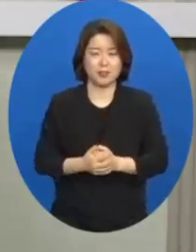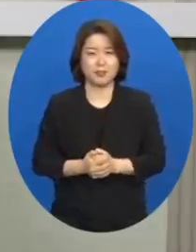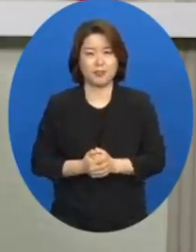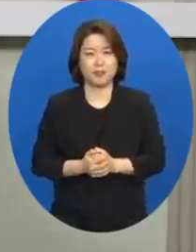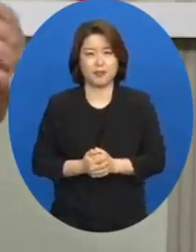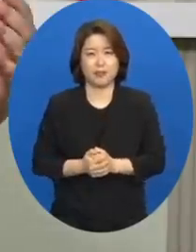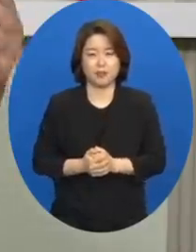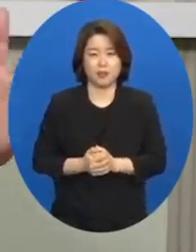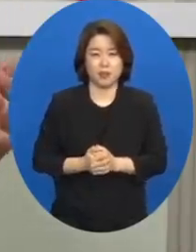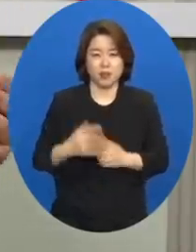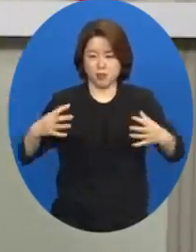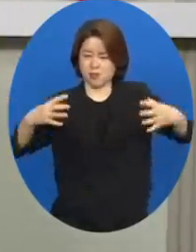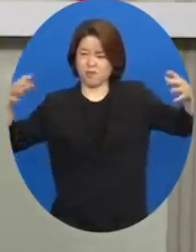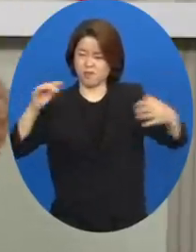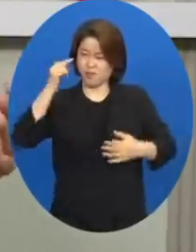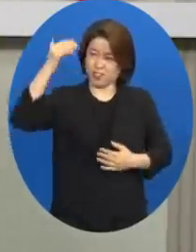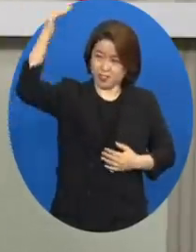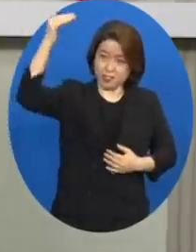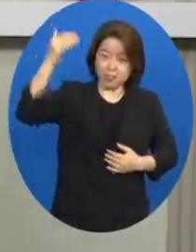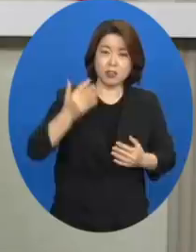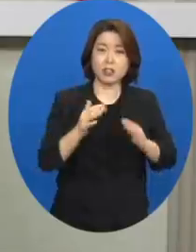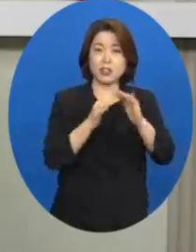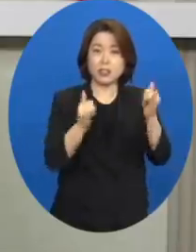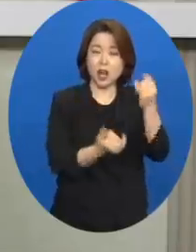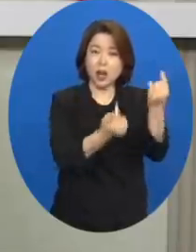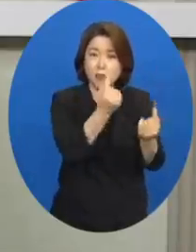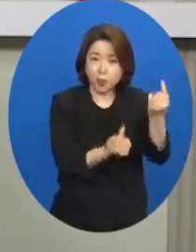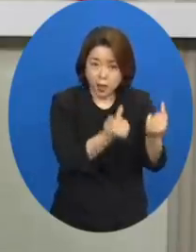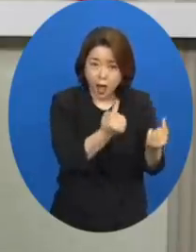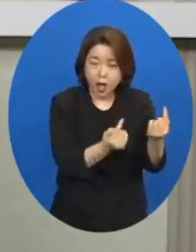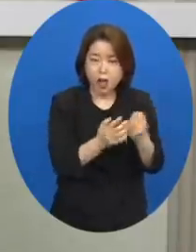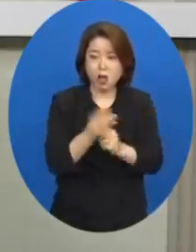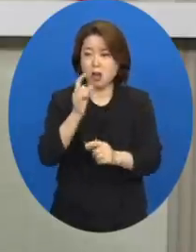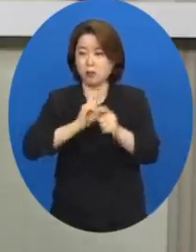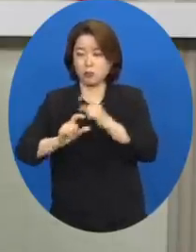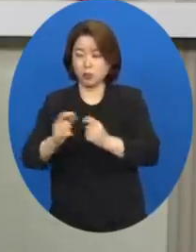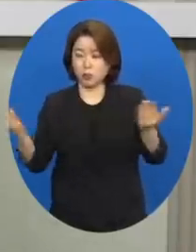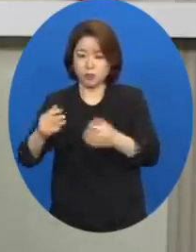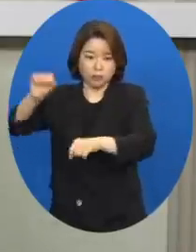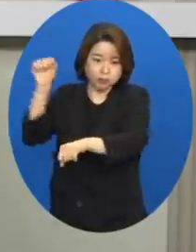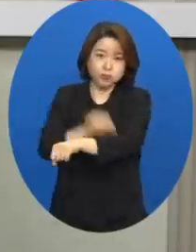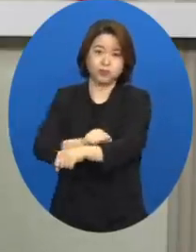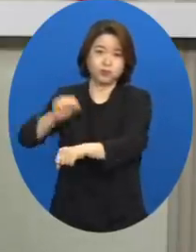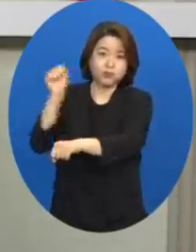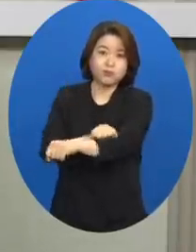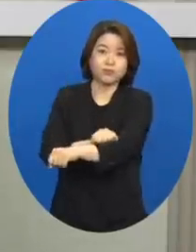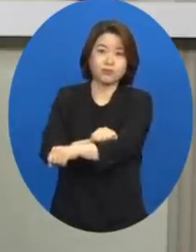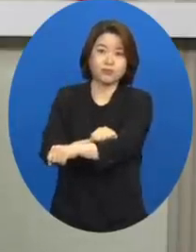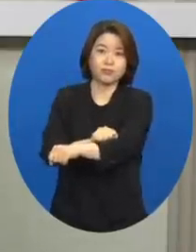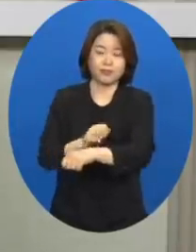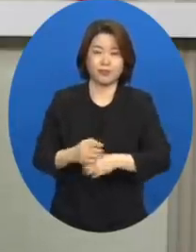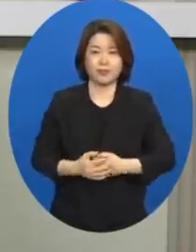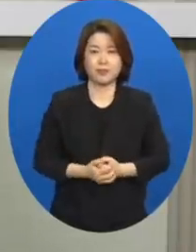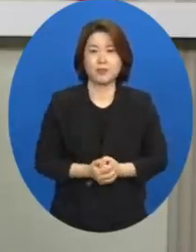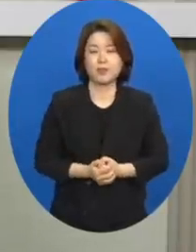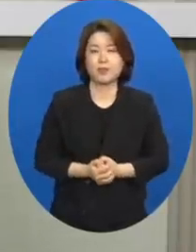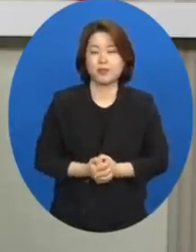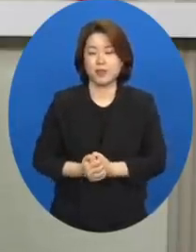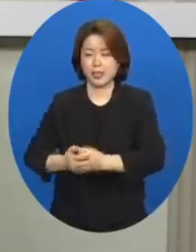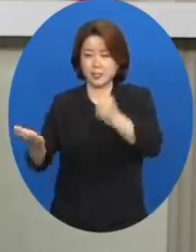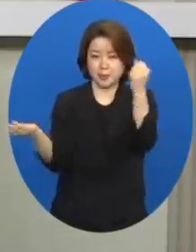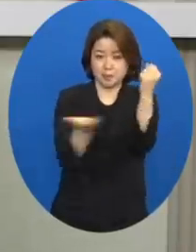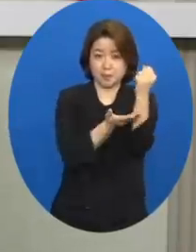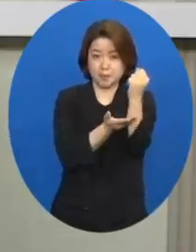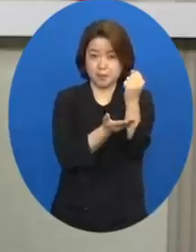덩치가 거대한 다른 인부 들보다 더 확신도 일을 잘하는 것입니다 그 벌 목장 의